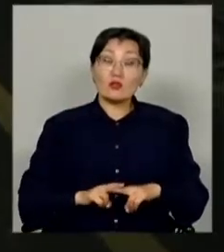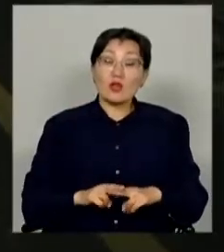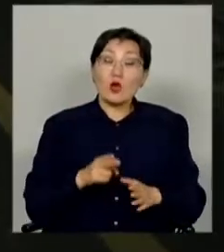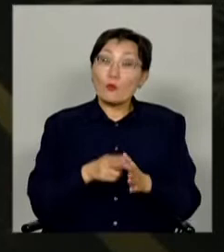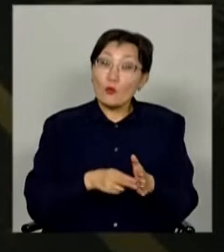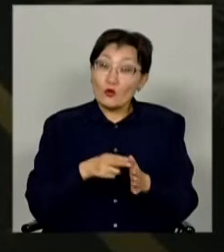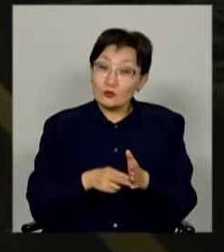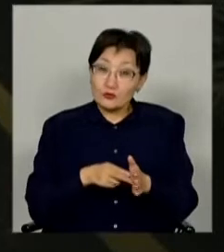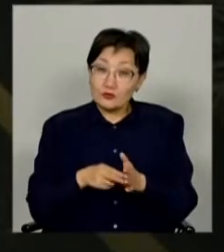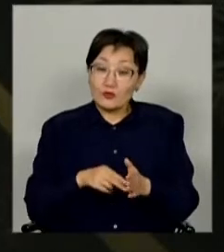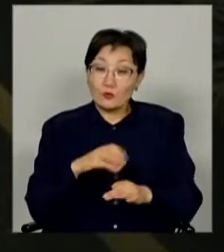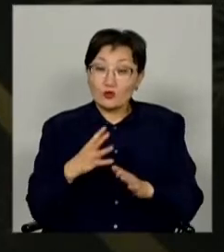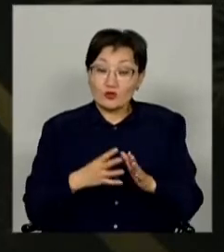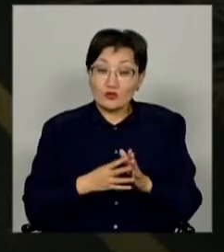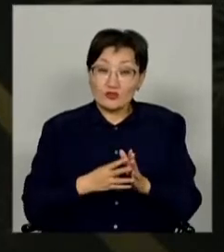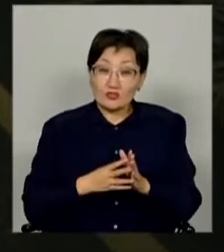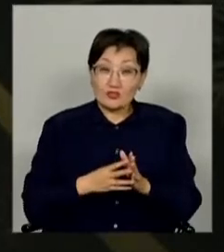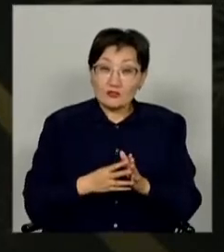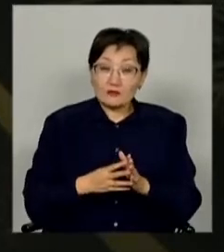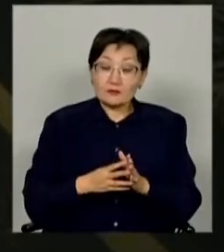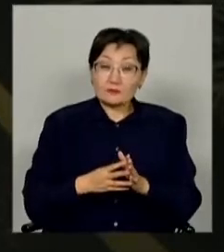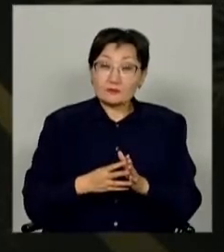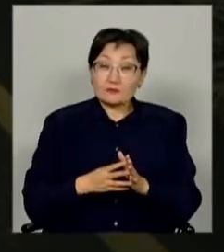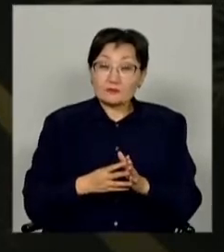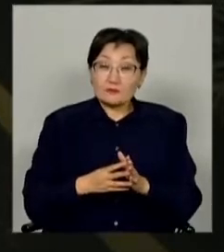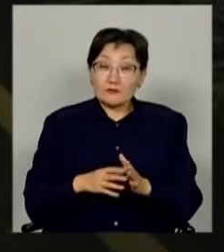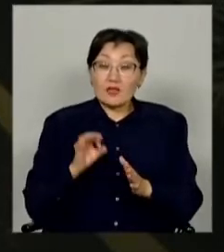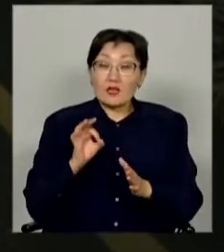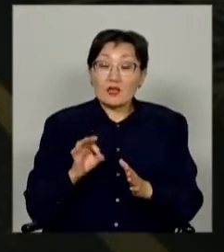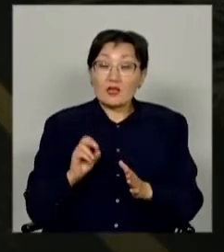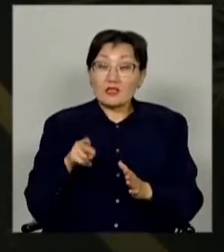пойыз жаңа 19-шы қазан күні